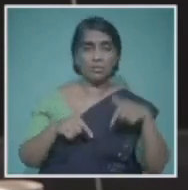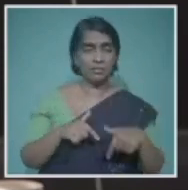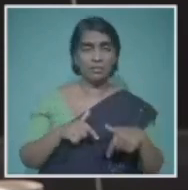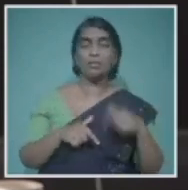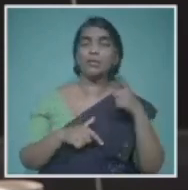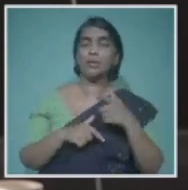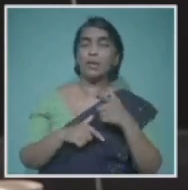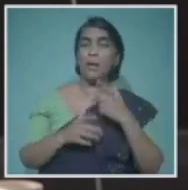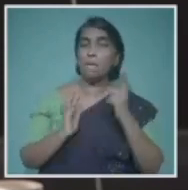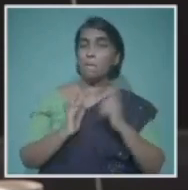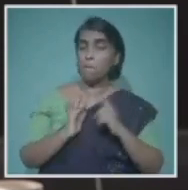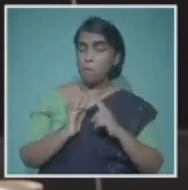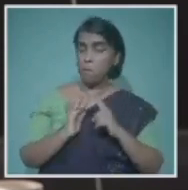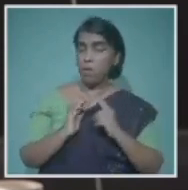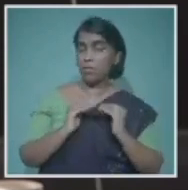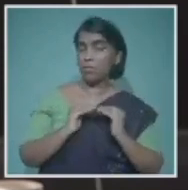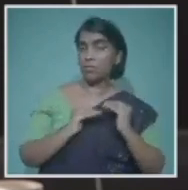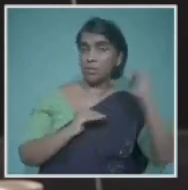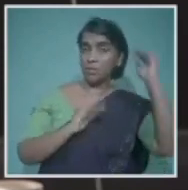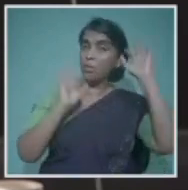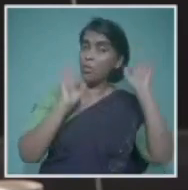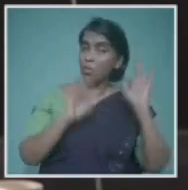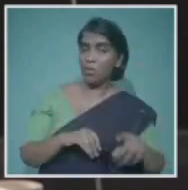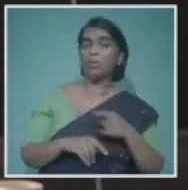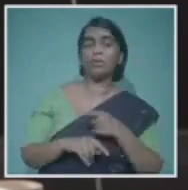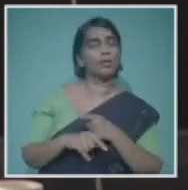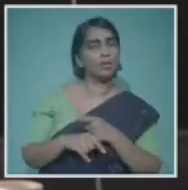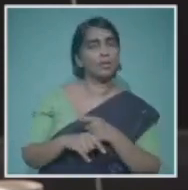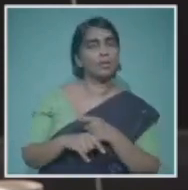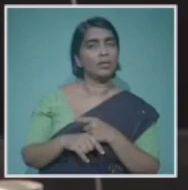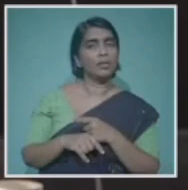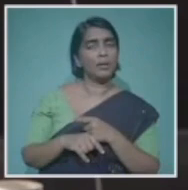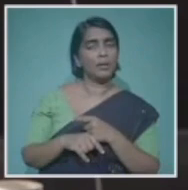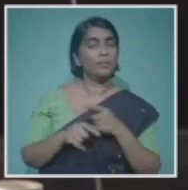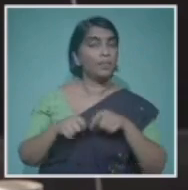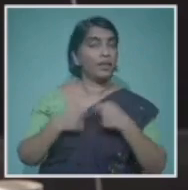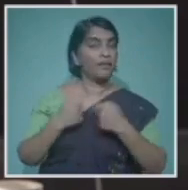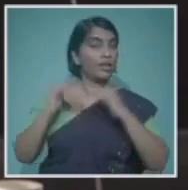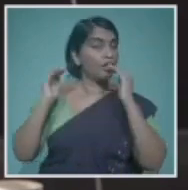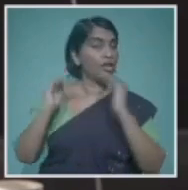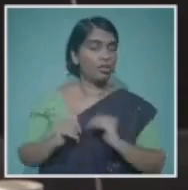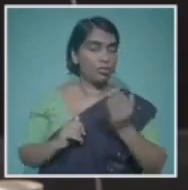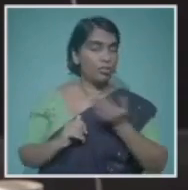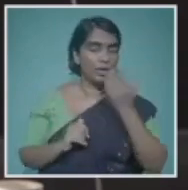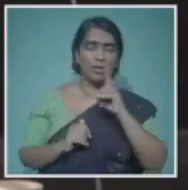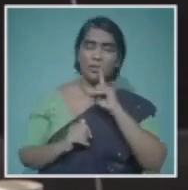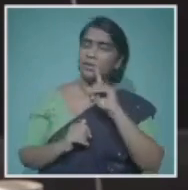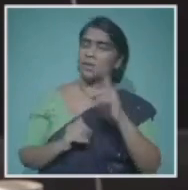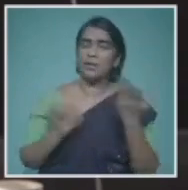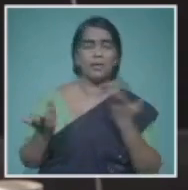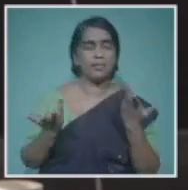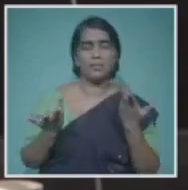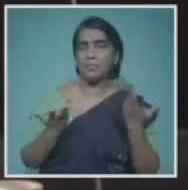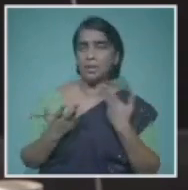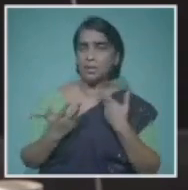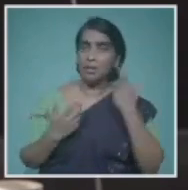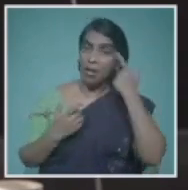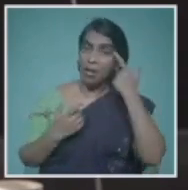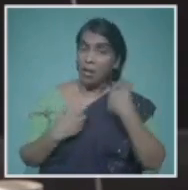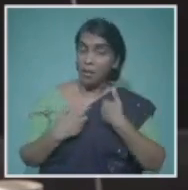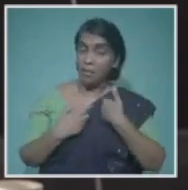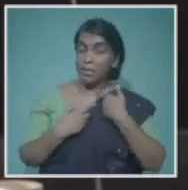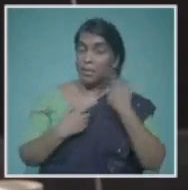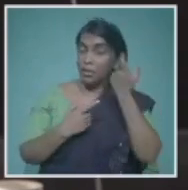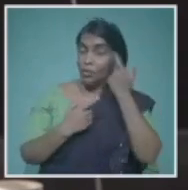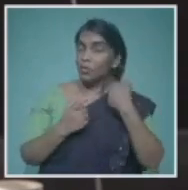ඒ පොලි අනුපාතයේ ඉහළ නොදා මේ මේ උද්දමනය අඩු කරන්න හැකියාවක් තියෙනවා කියලා. එහෙම වෙන්නේ නෑ. අපි දන්න ආර්ථික විද්‍යාවට